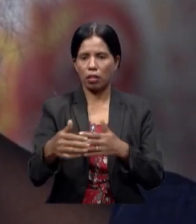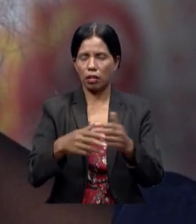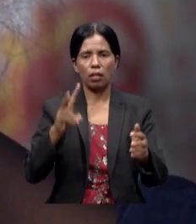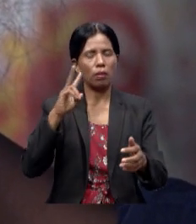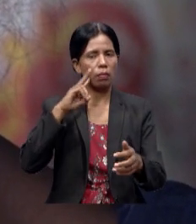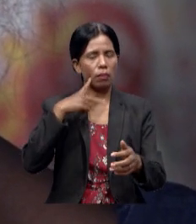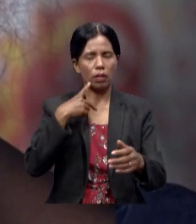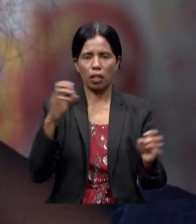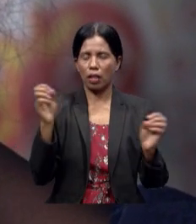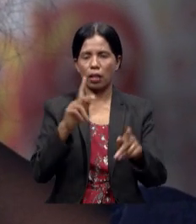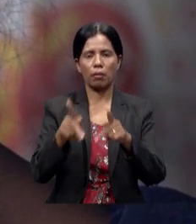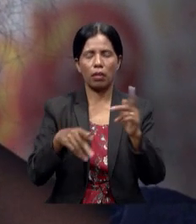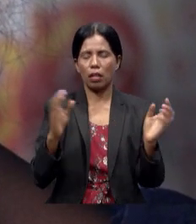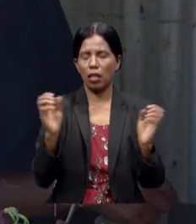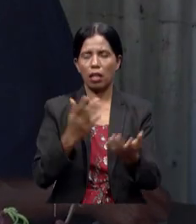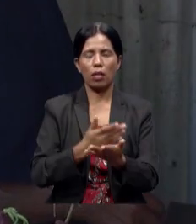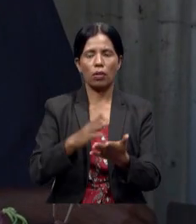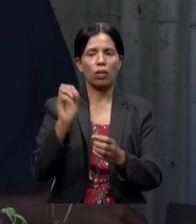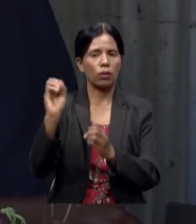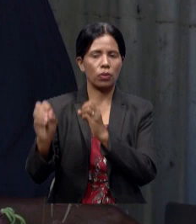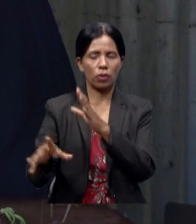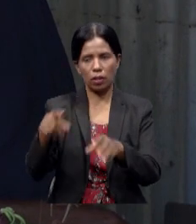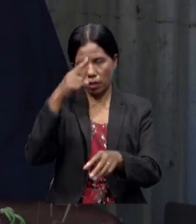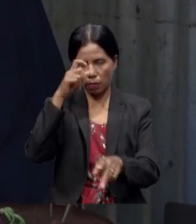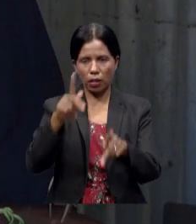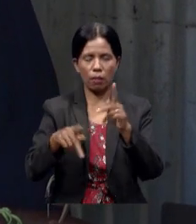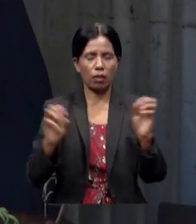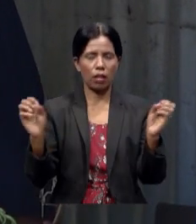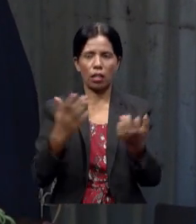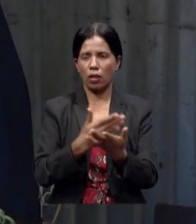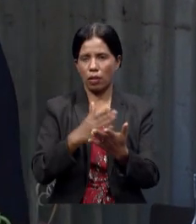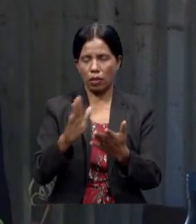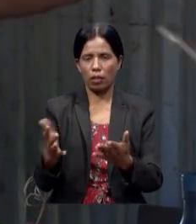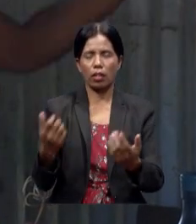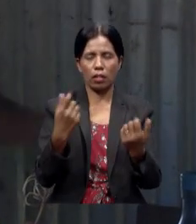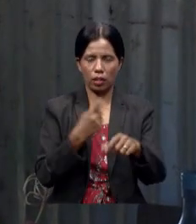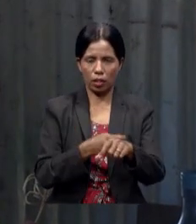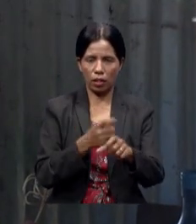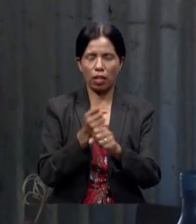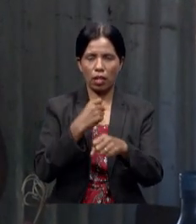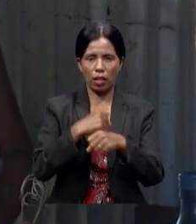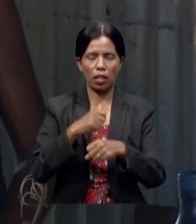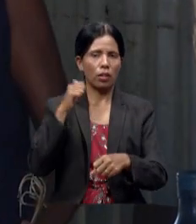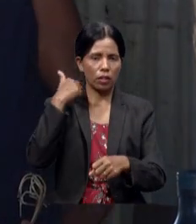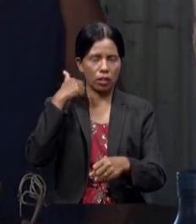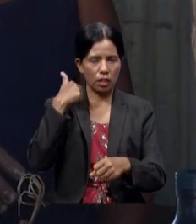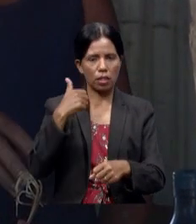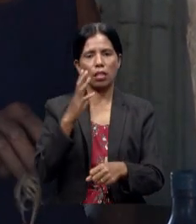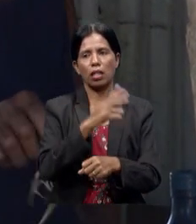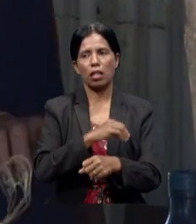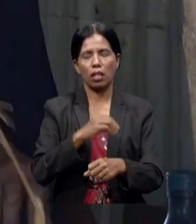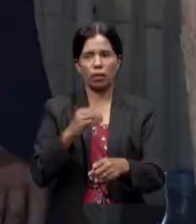hirak ne la folin no soe dei tamba ema la sosa, situação ainda né, halo tia Filomena Pereira,